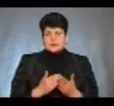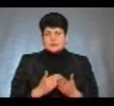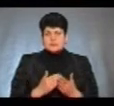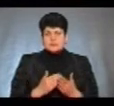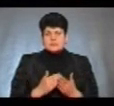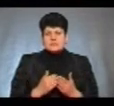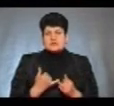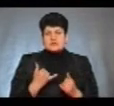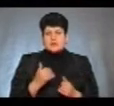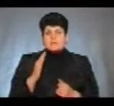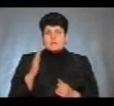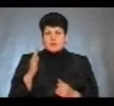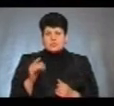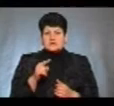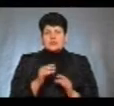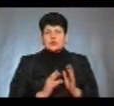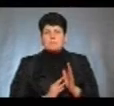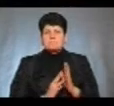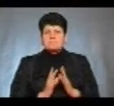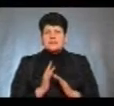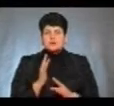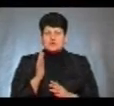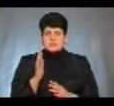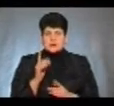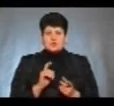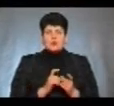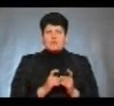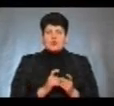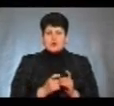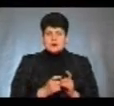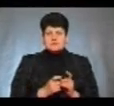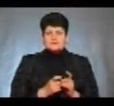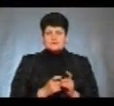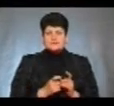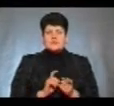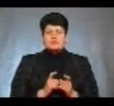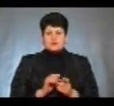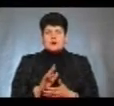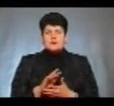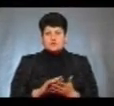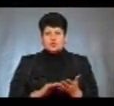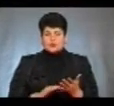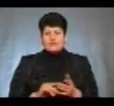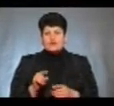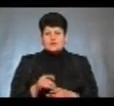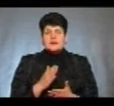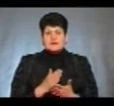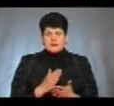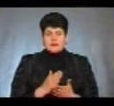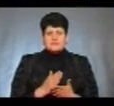Для майбутнього, для тих, які підростають, ті, які борються, що боротьба триває, вона є,